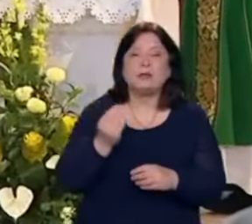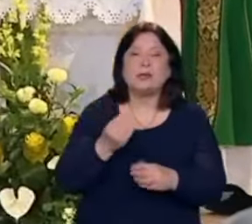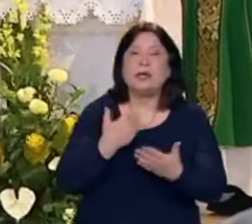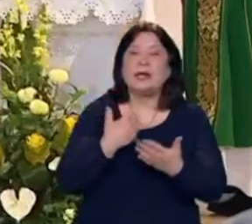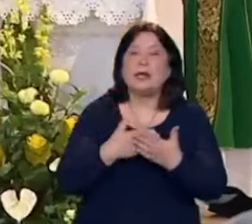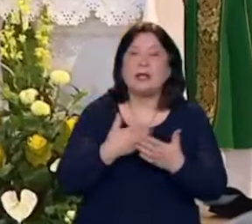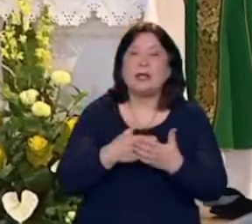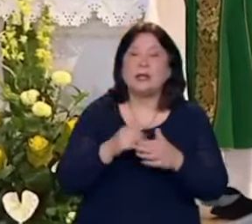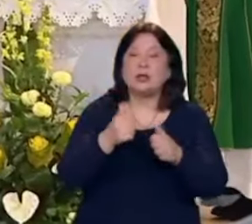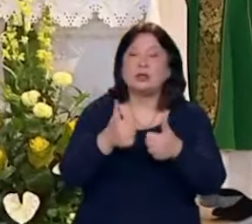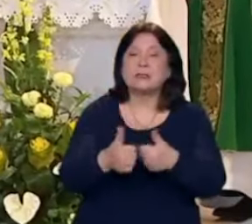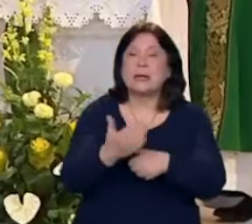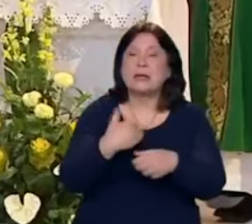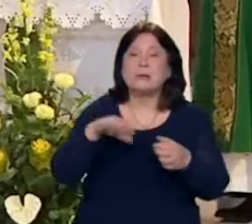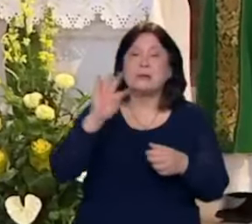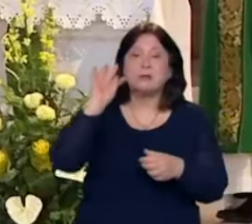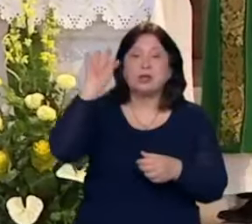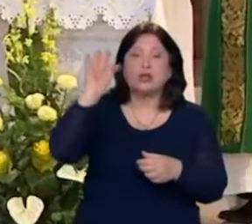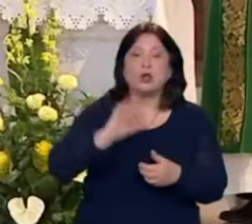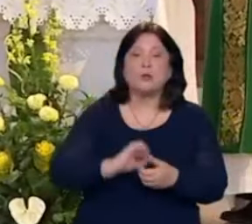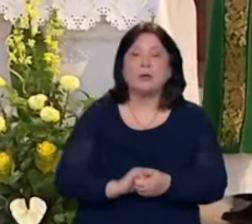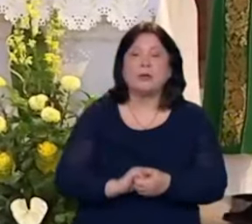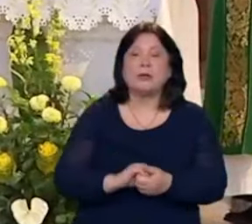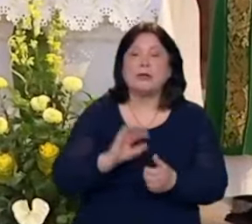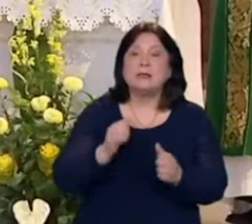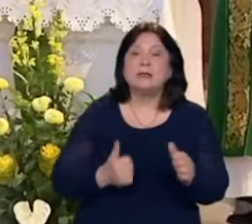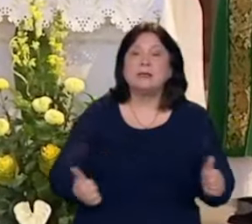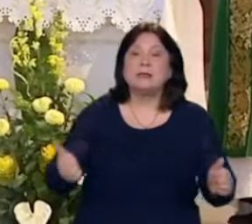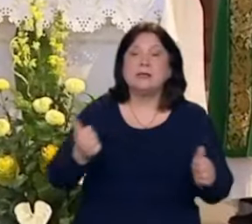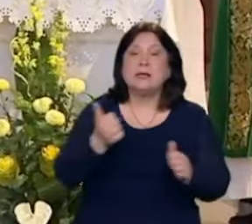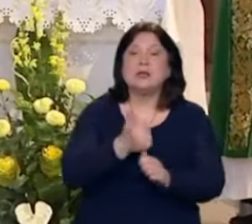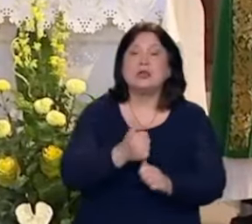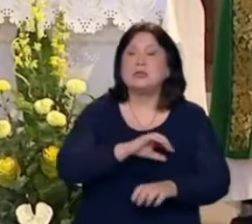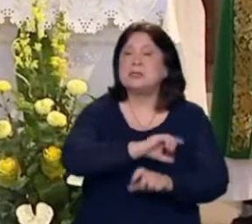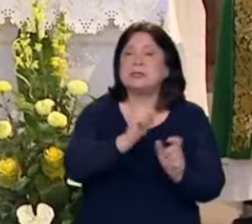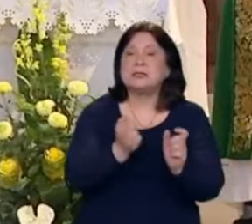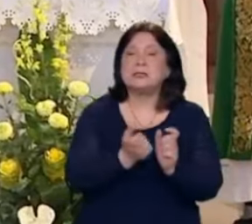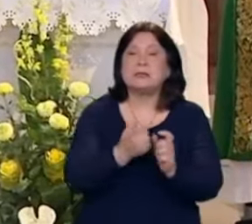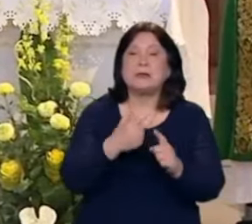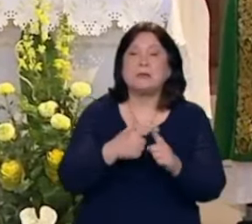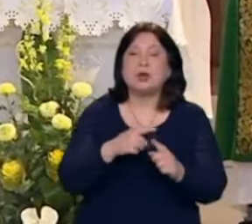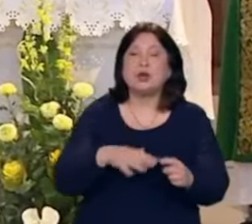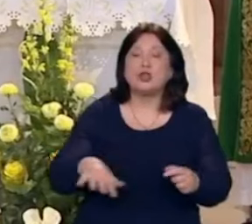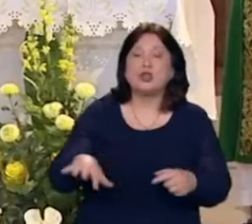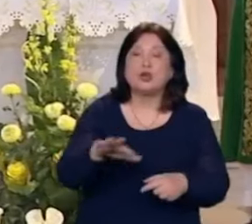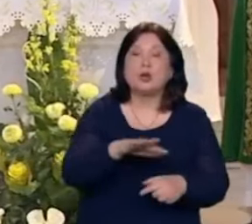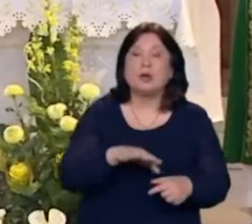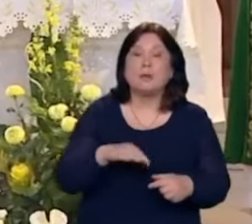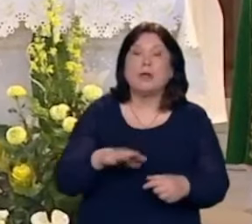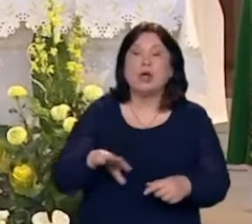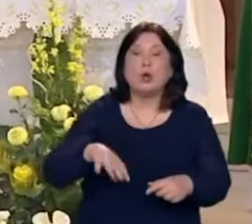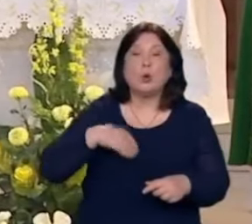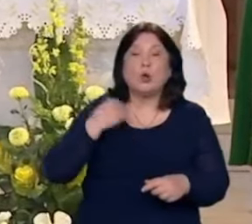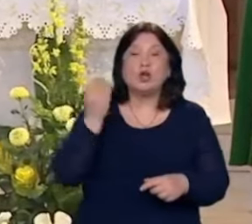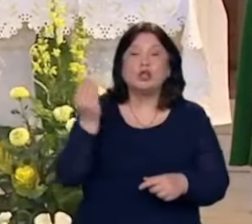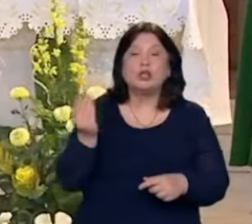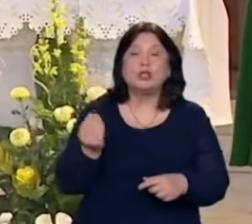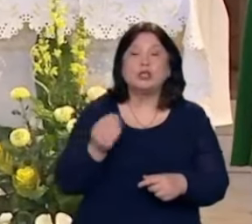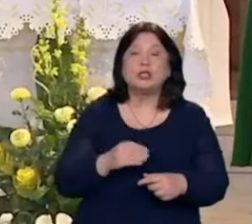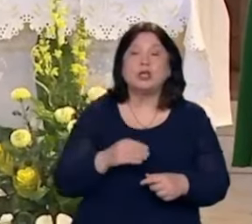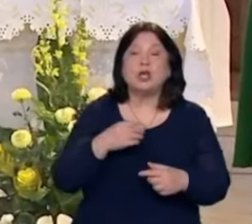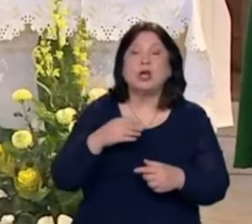dlatego stajemy przed tobą i zjednoczeni z całym kościołem uroczyście obchodzimy pierwszy